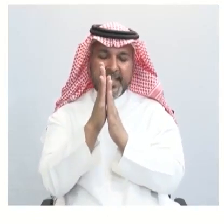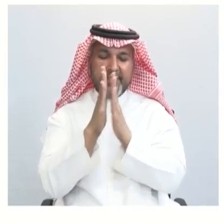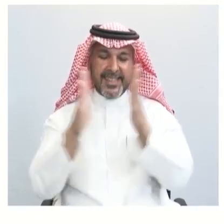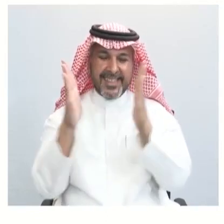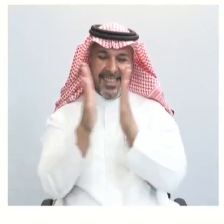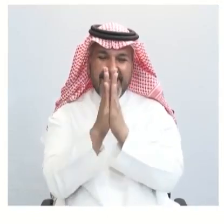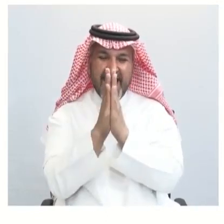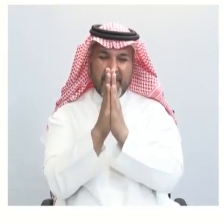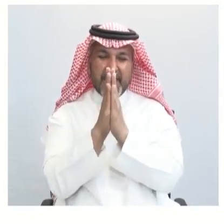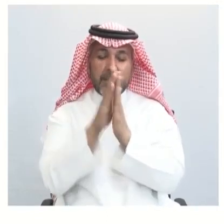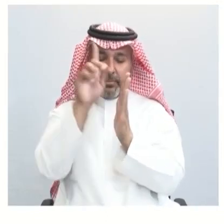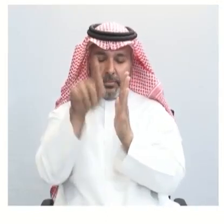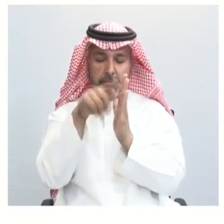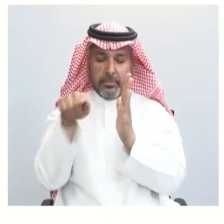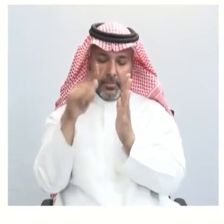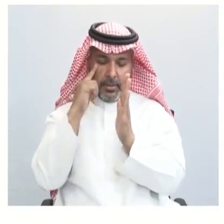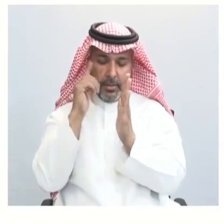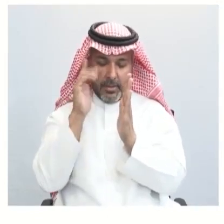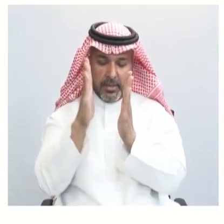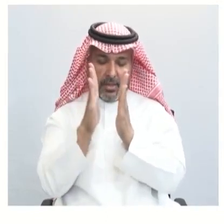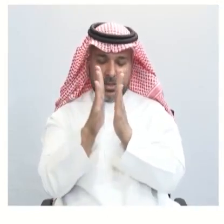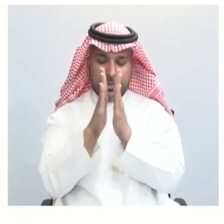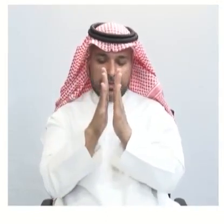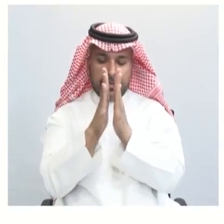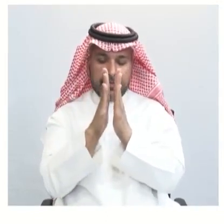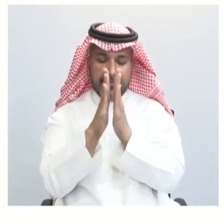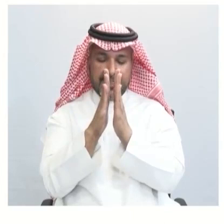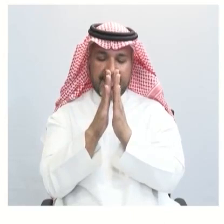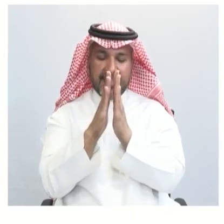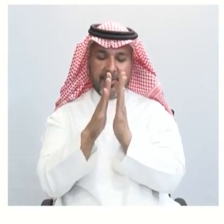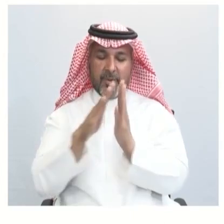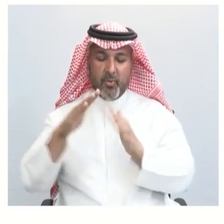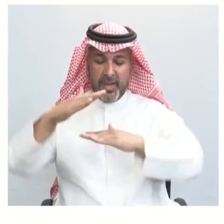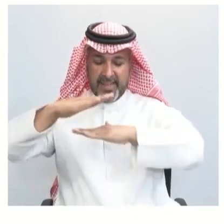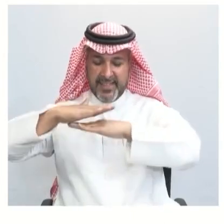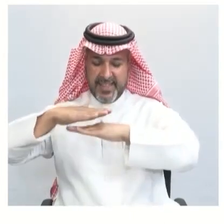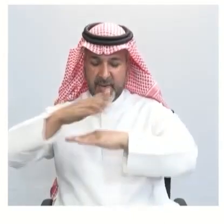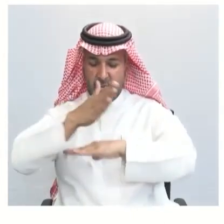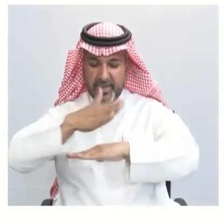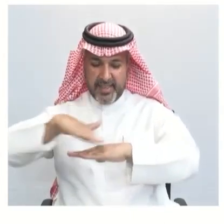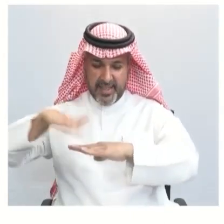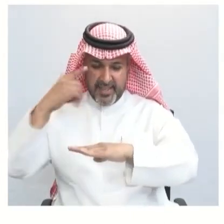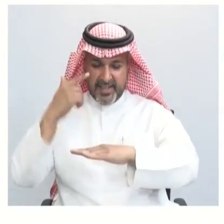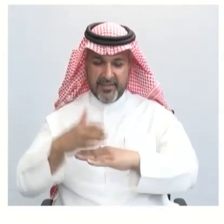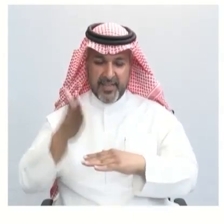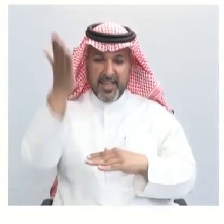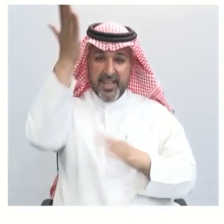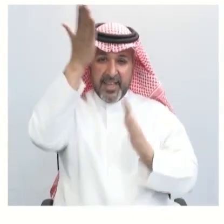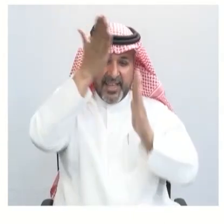الخط اللي نرسمه ومحور اكس من هنا طبعا هنا لان عندنا خط تقارب